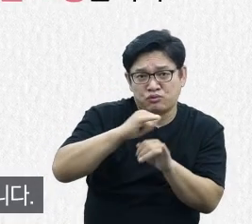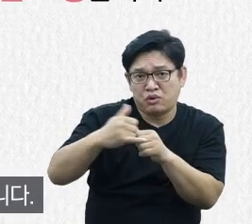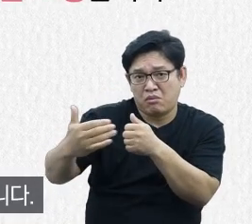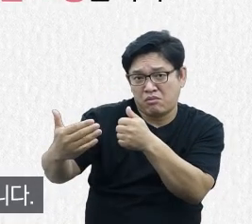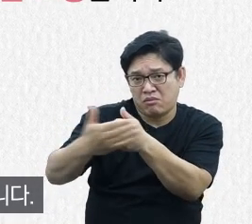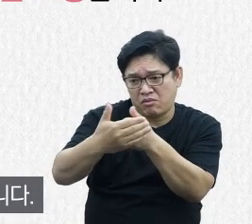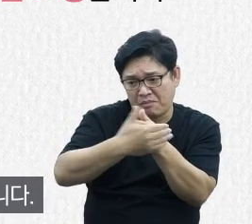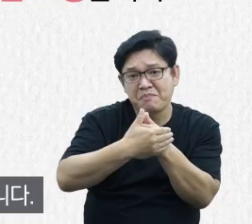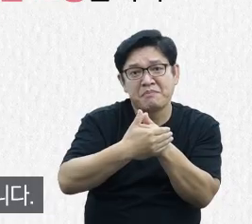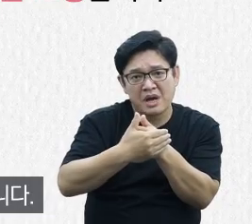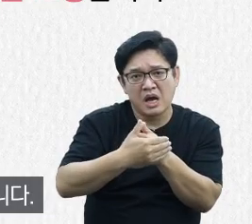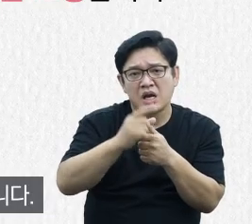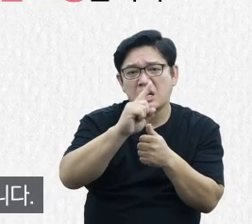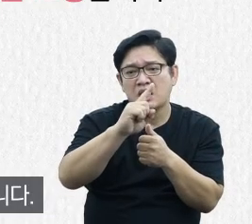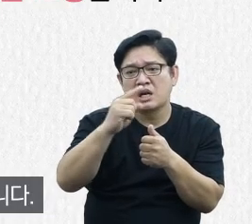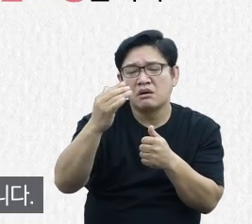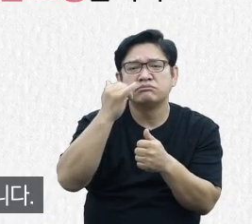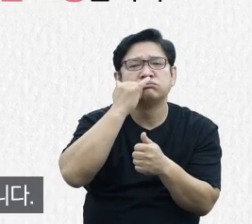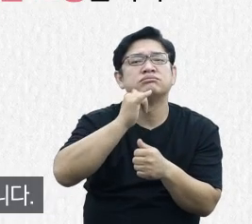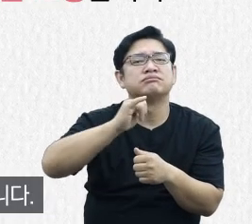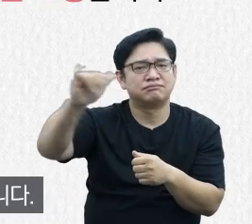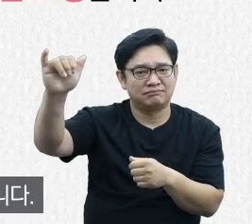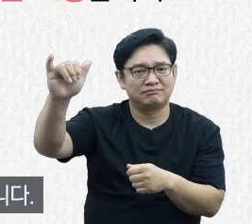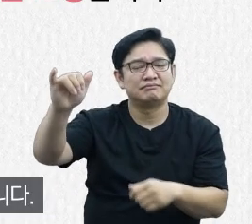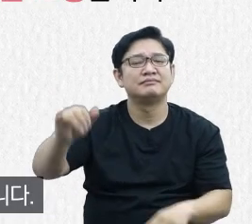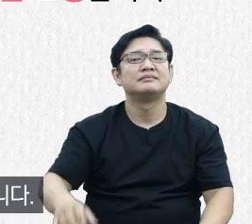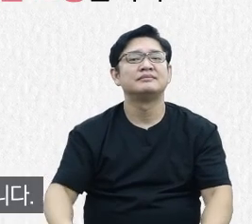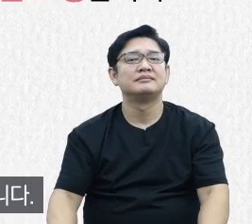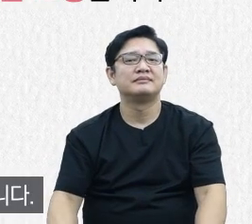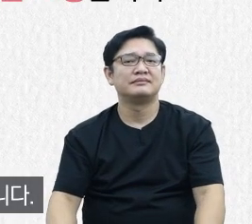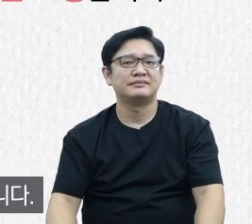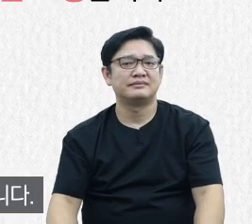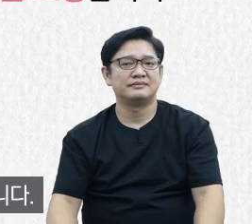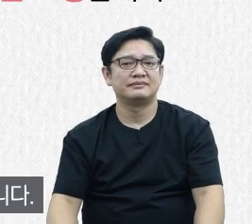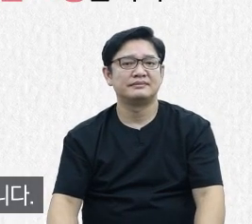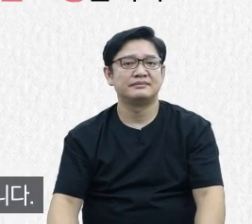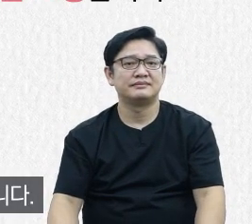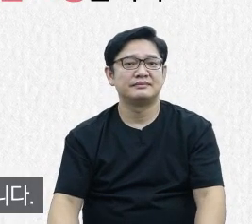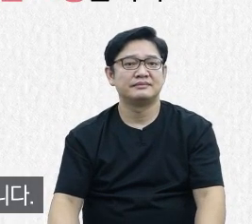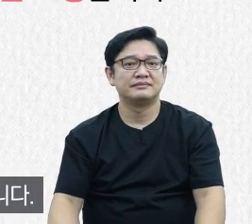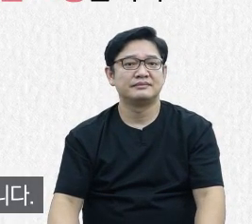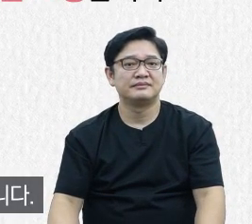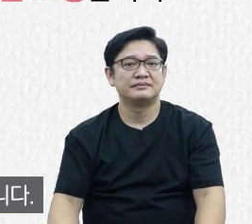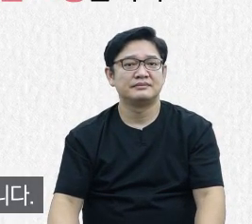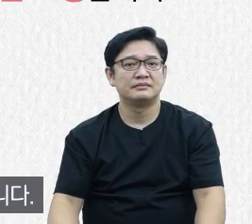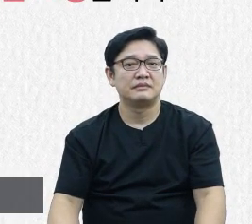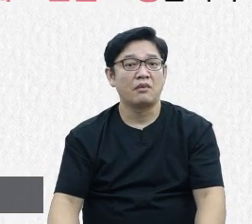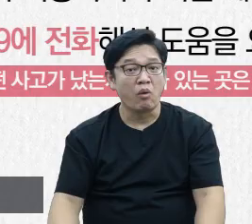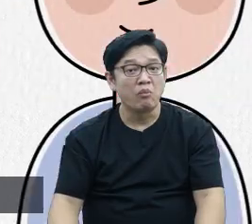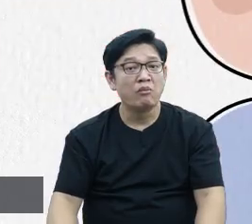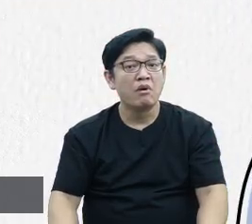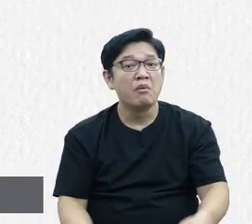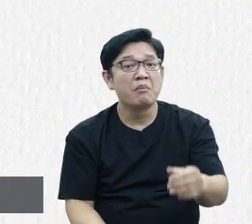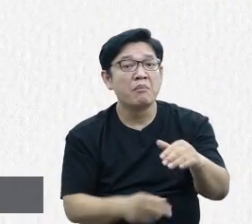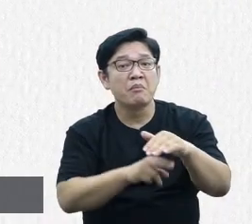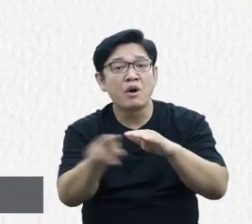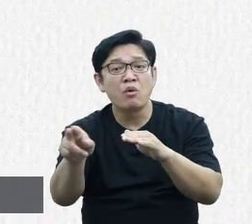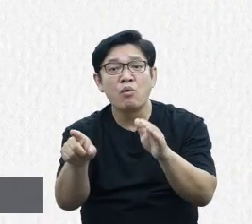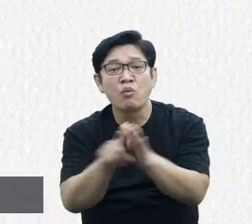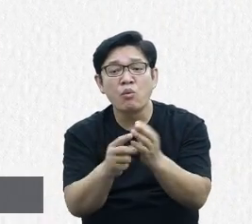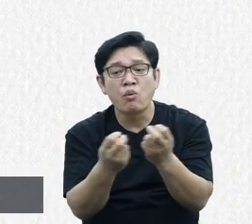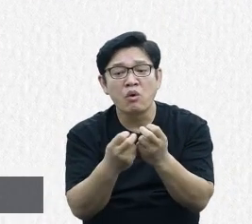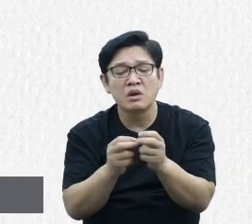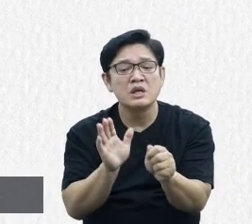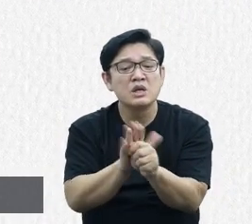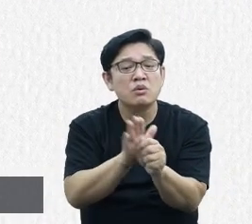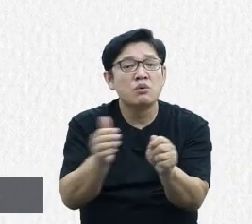때는 주변 사람들에게 도움을 요청하고 119에 전화하여 신고합니다. 그럼 재난 대피를